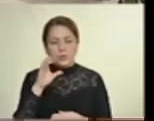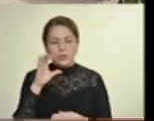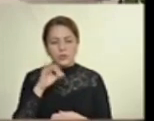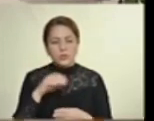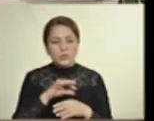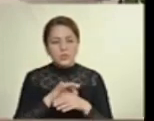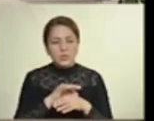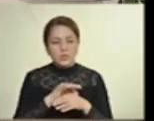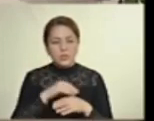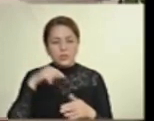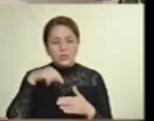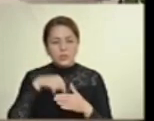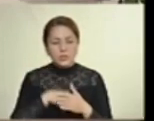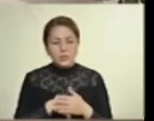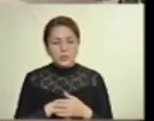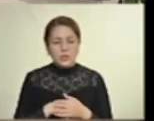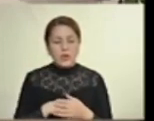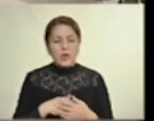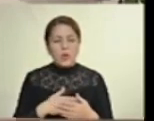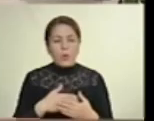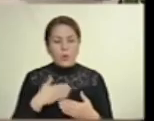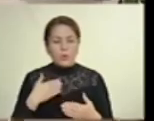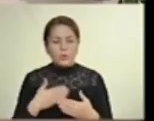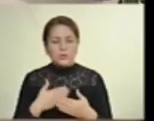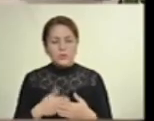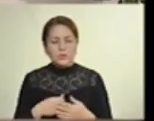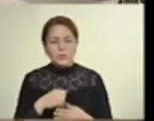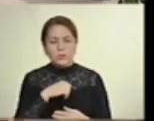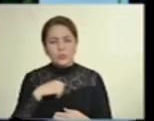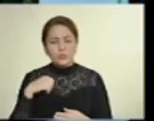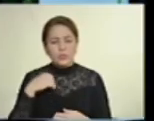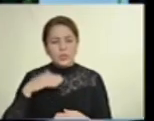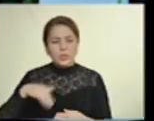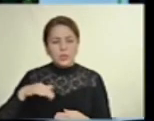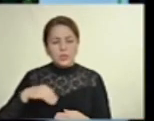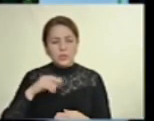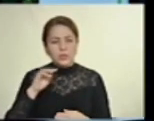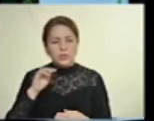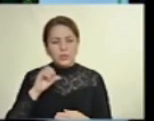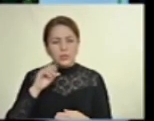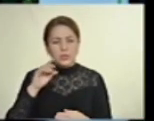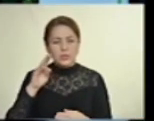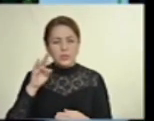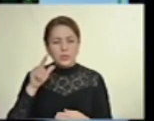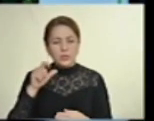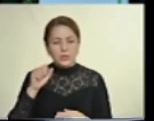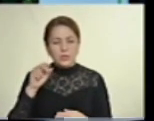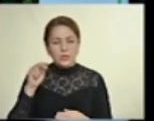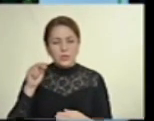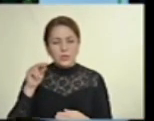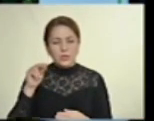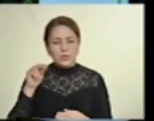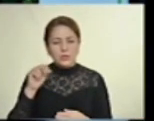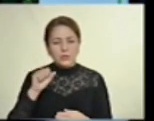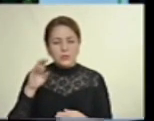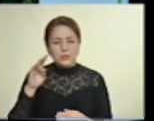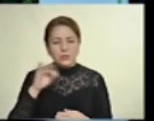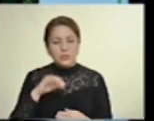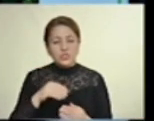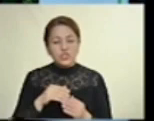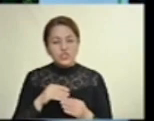kiradi. Keyingi, ya'ni orqa tomoni esa o'zidan keyingi tangachani chetiga yopishib turadi.